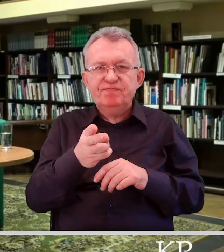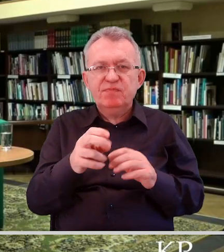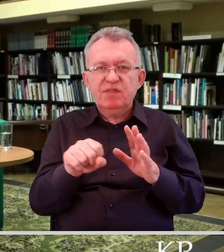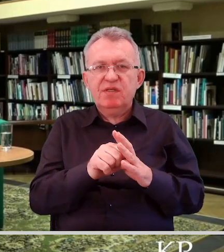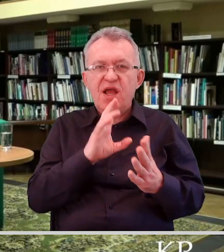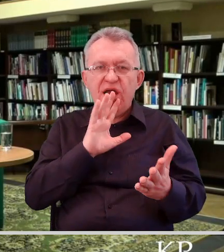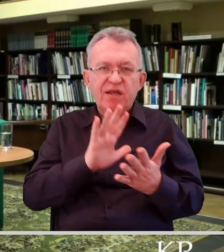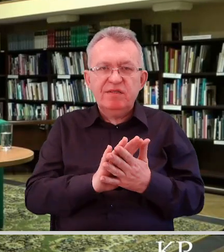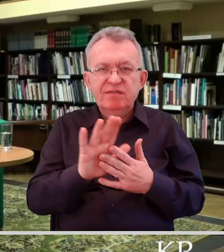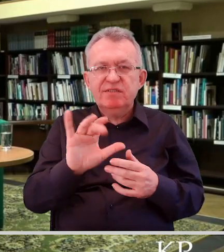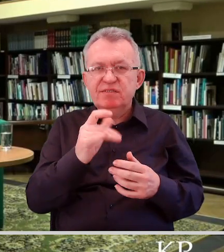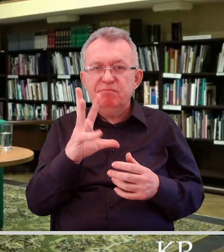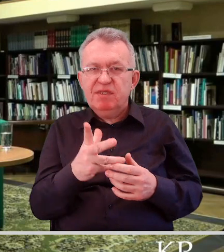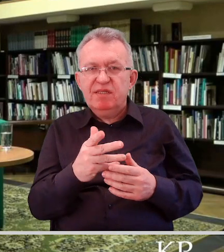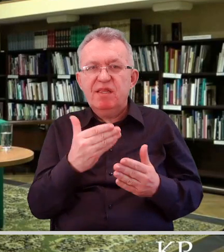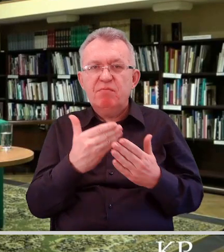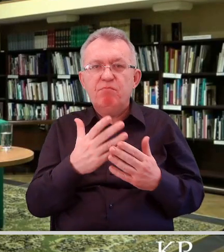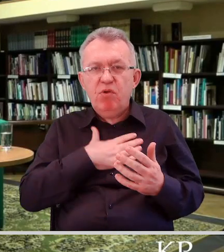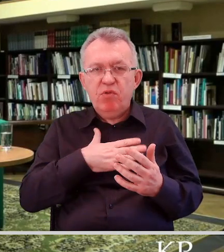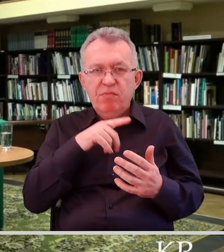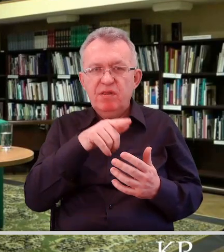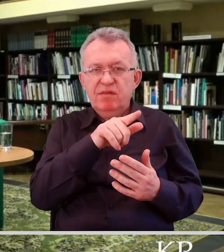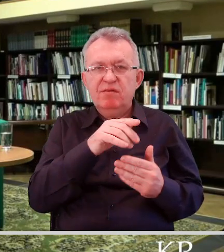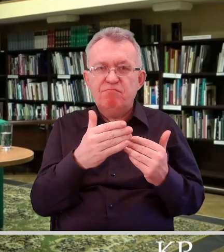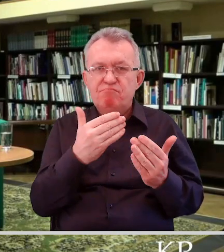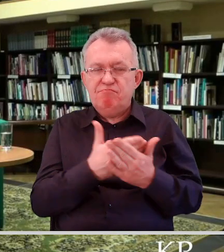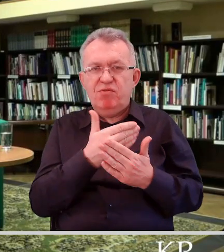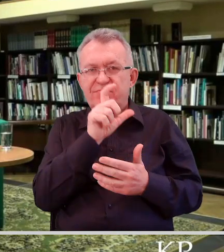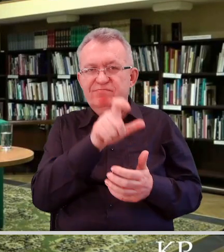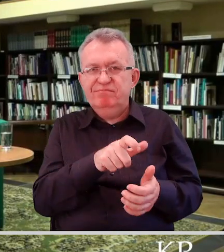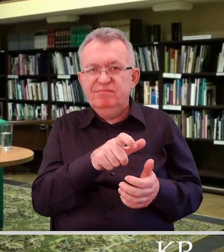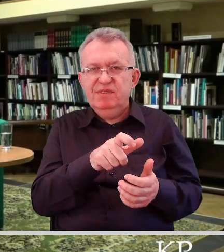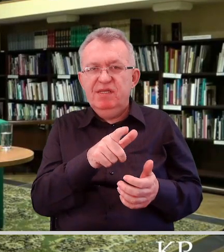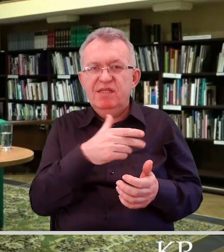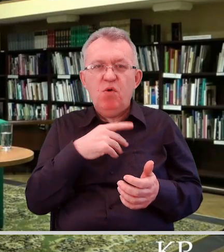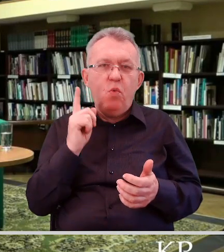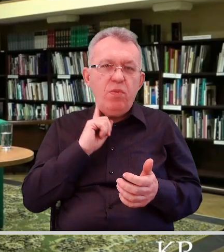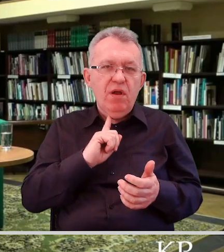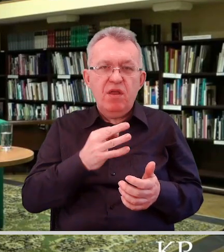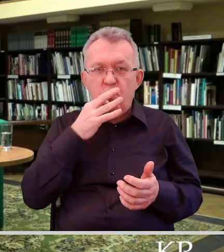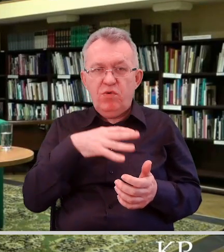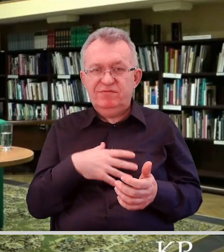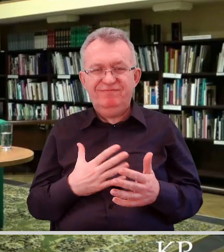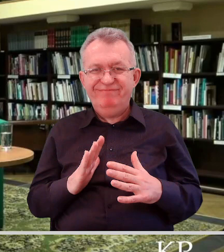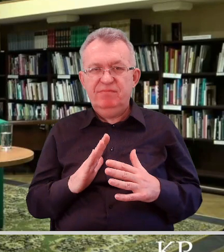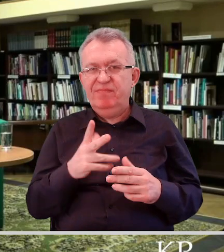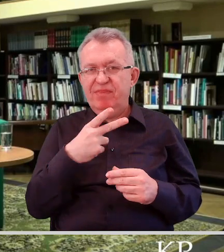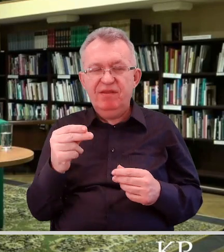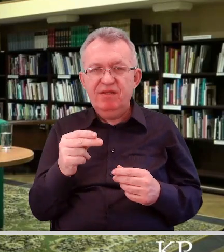bardziej charakterystyczna niż piękna i że mnie się podoba ten model bardziej, że nie to, że ja udaję, że jestem młodsza niż jestem,